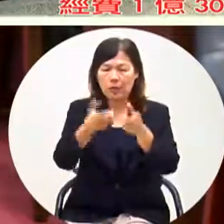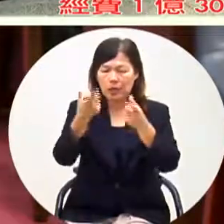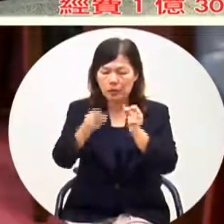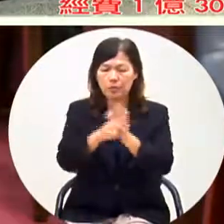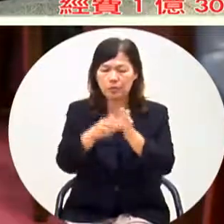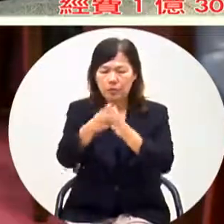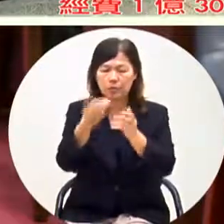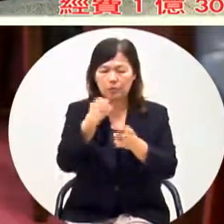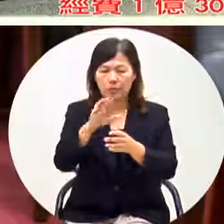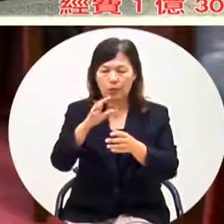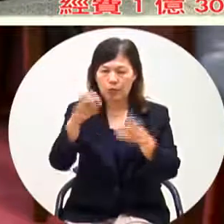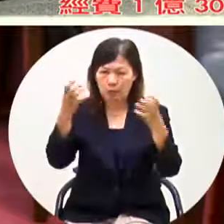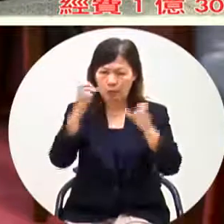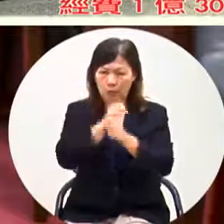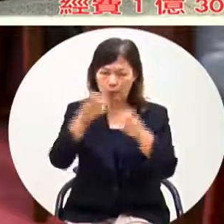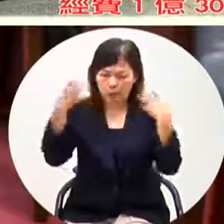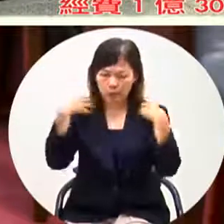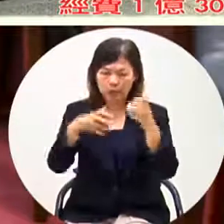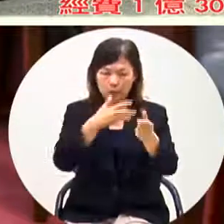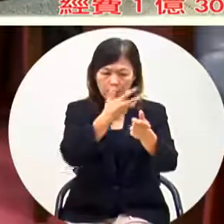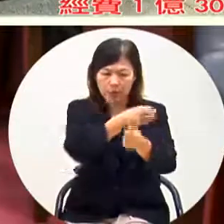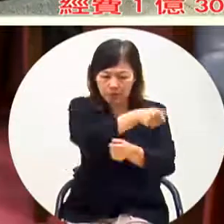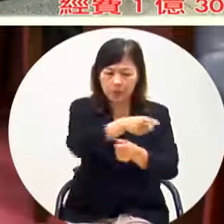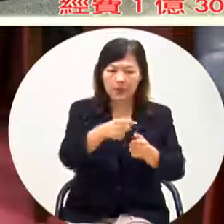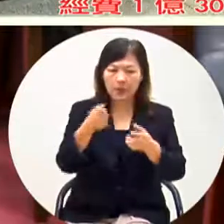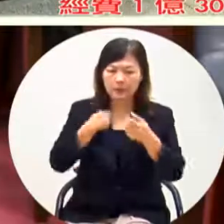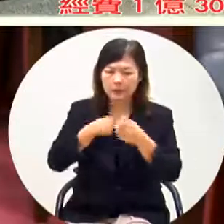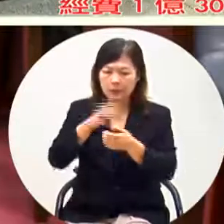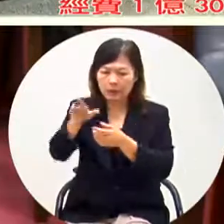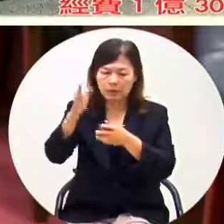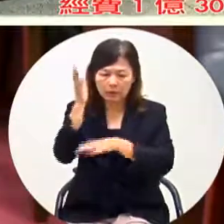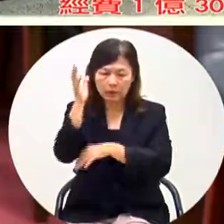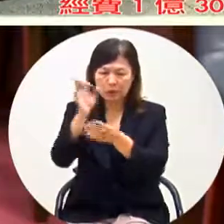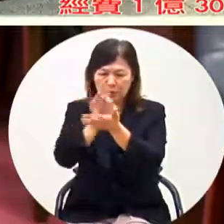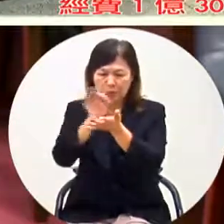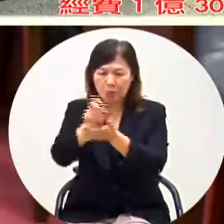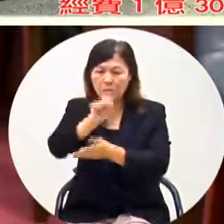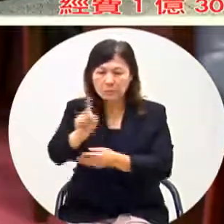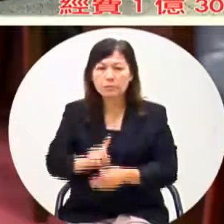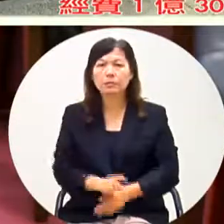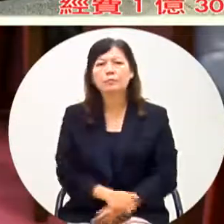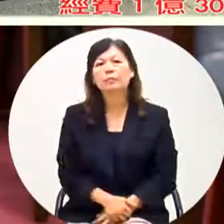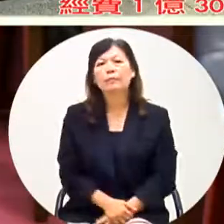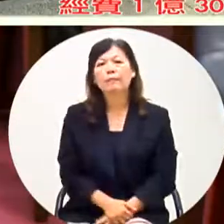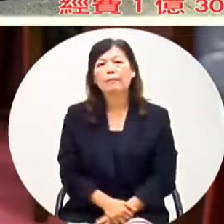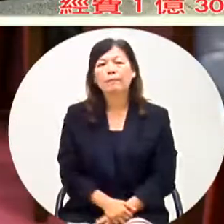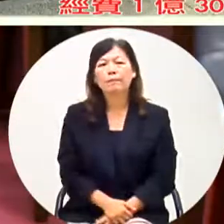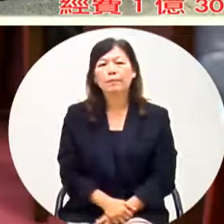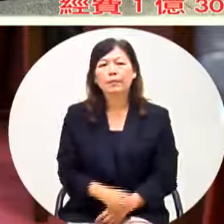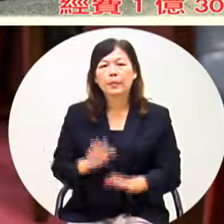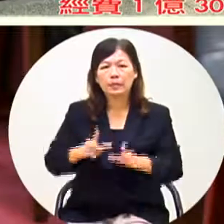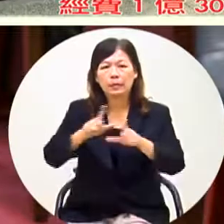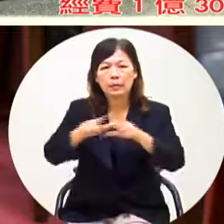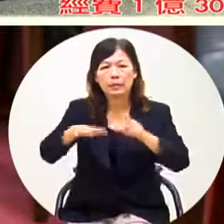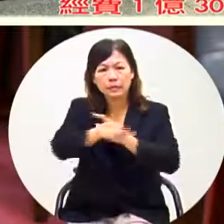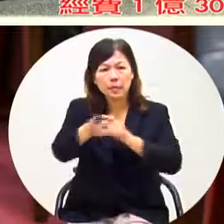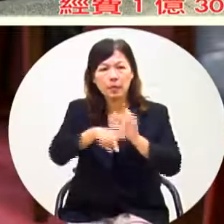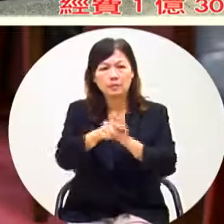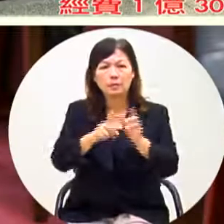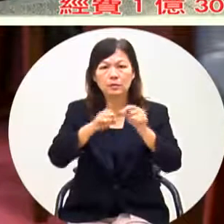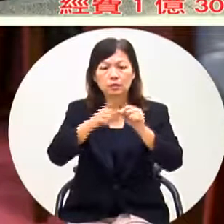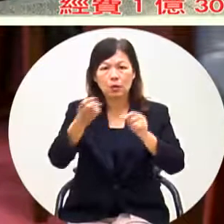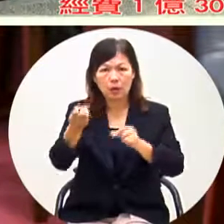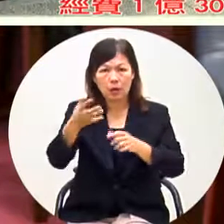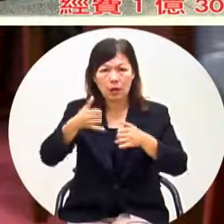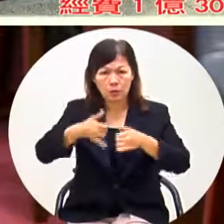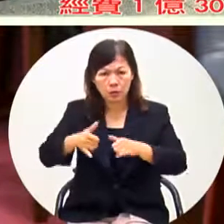知道我们的政府是怎么花钱的。今天在我们大社中华路牛鹿巷公